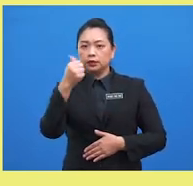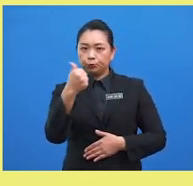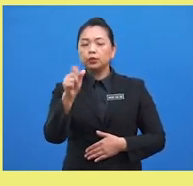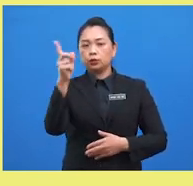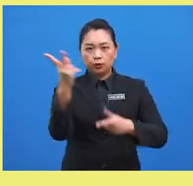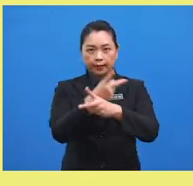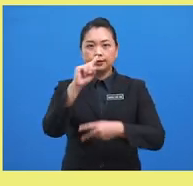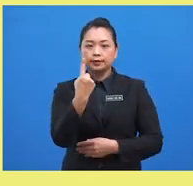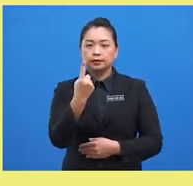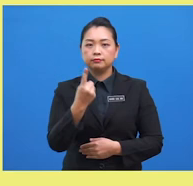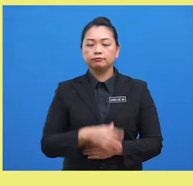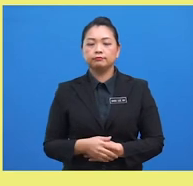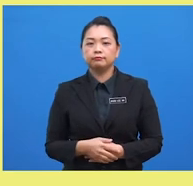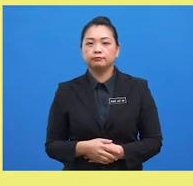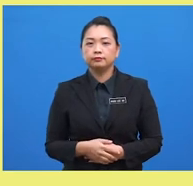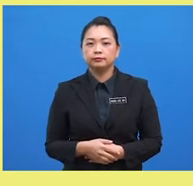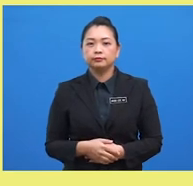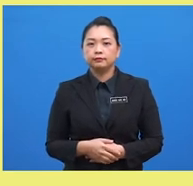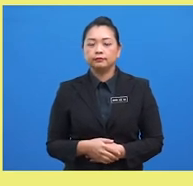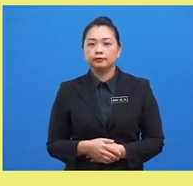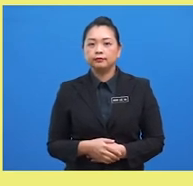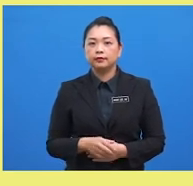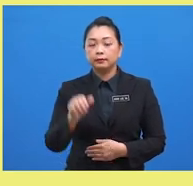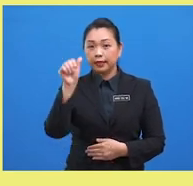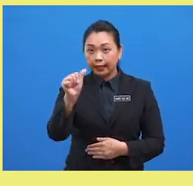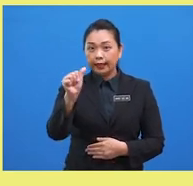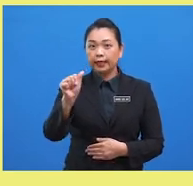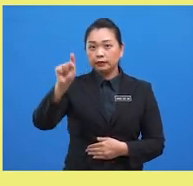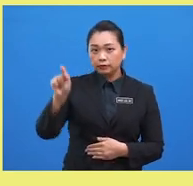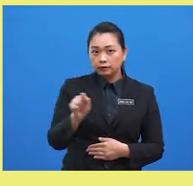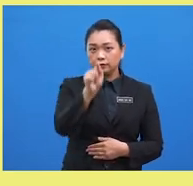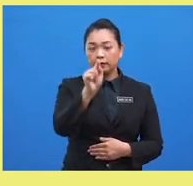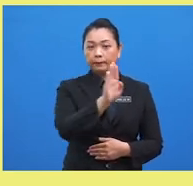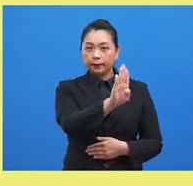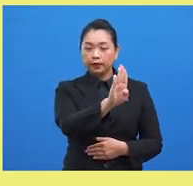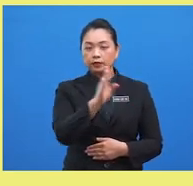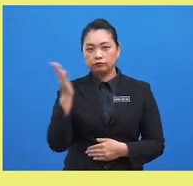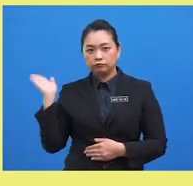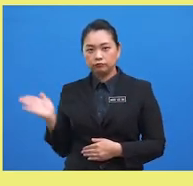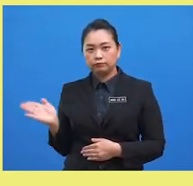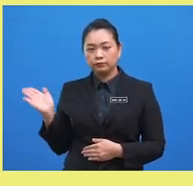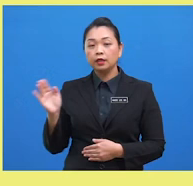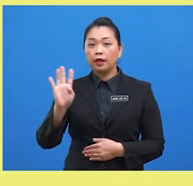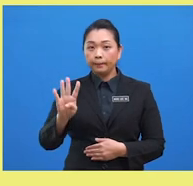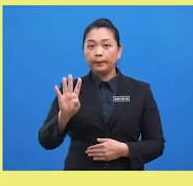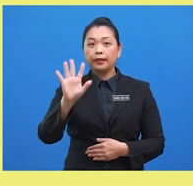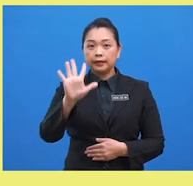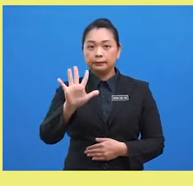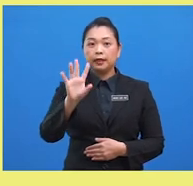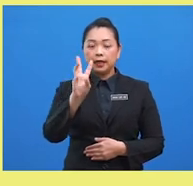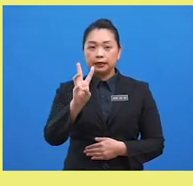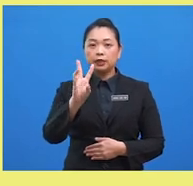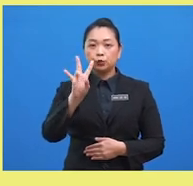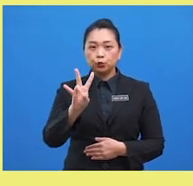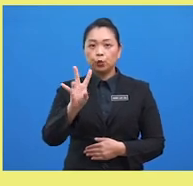sekali sahaja. A ke satuan B ialah 4, 5,